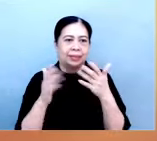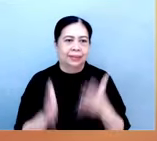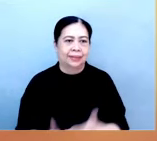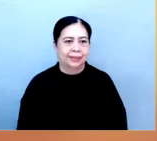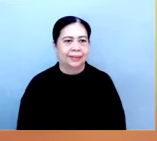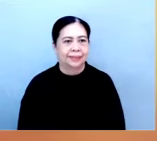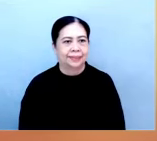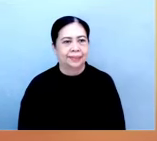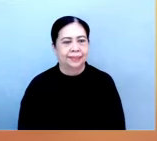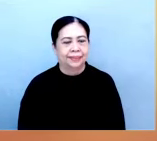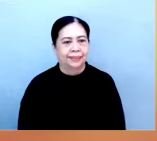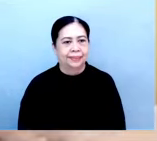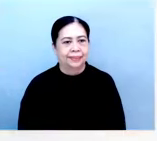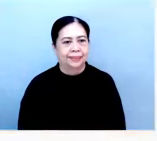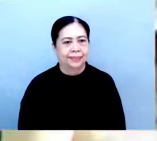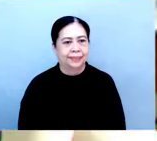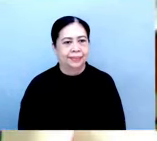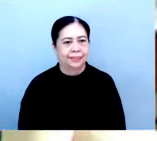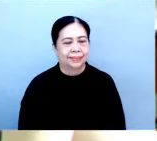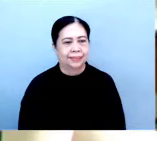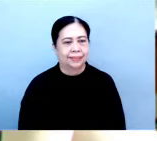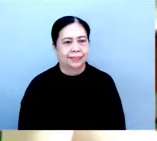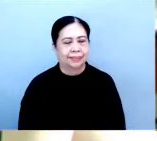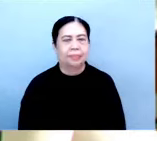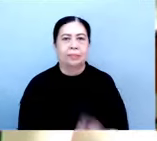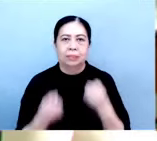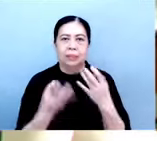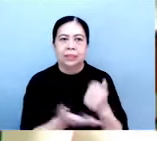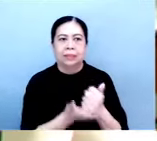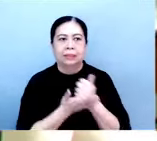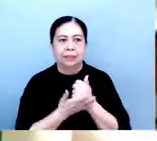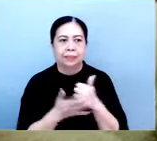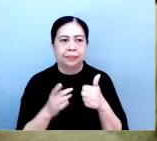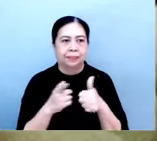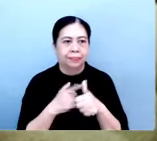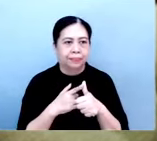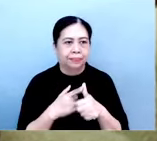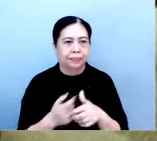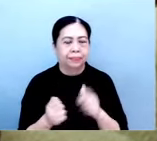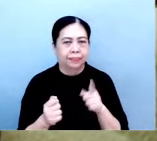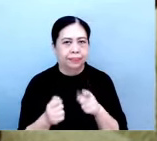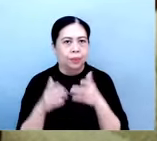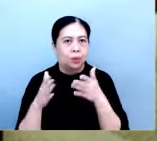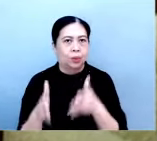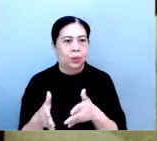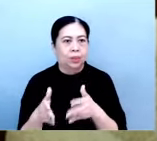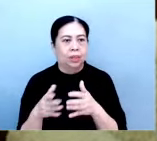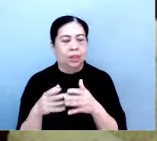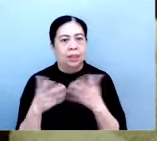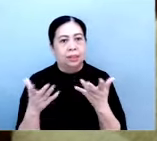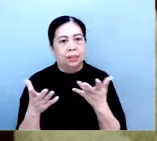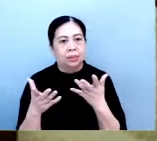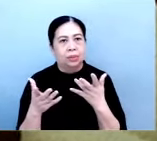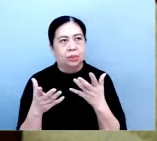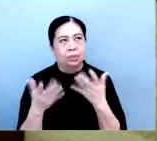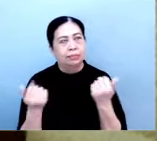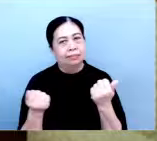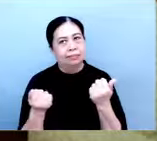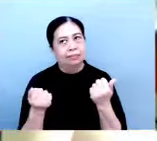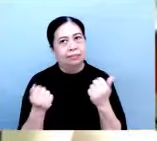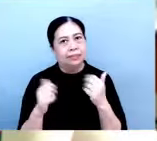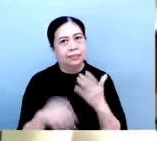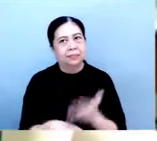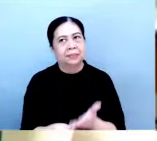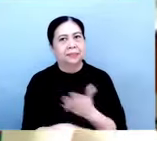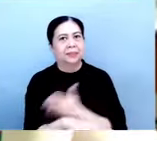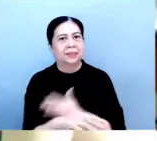Ano yung naitulong nun sa buhay mo? Madami. Una, isa yon sa naging daan para maiahon kami sa putik charot.